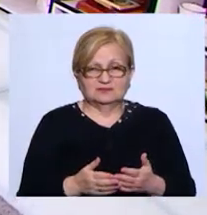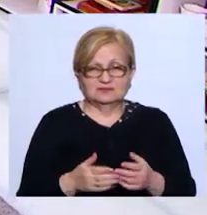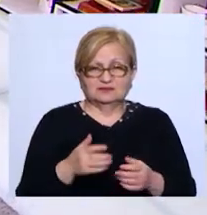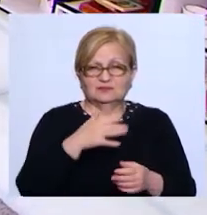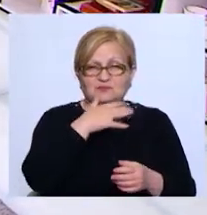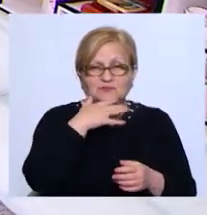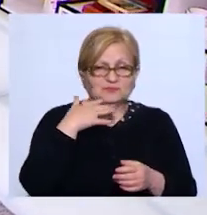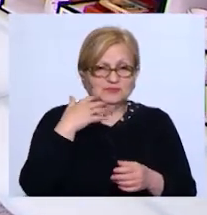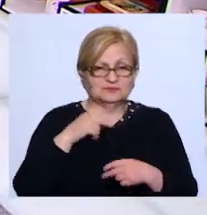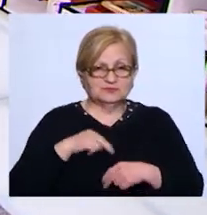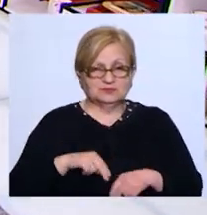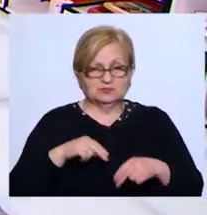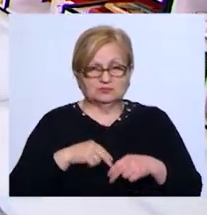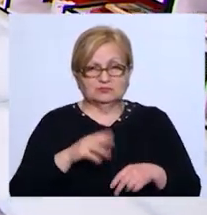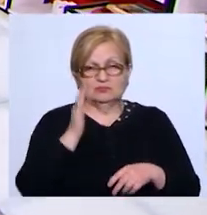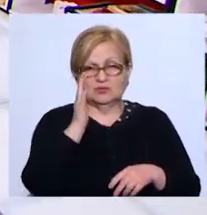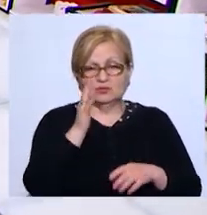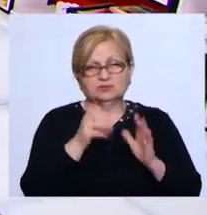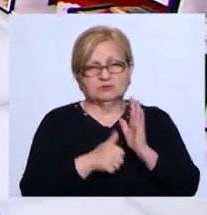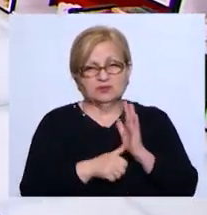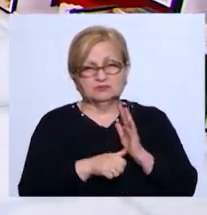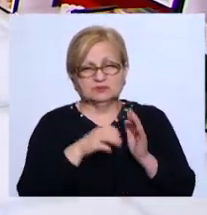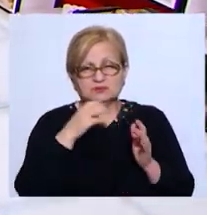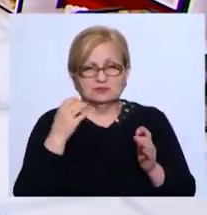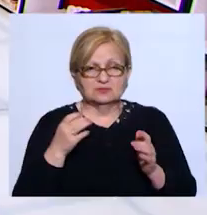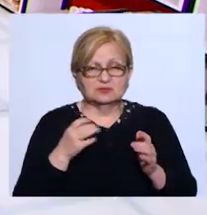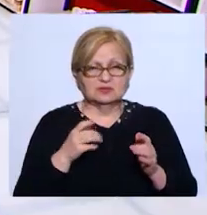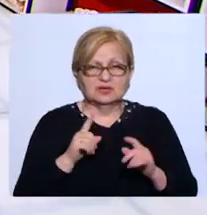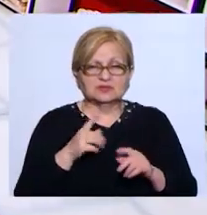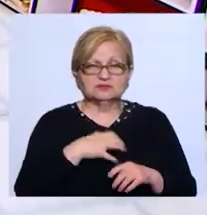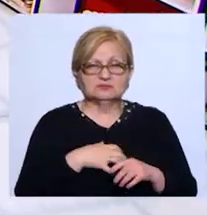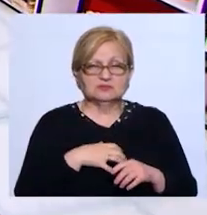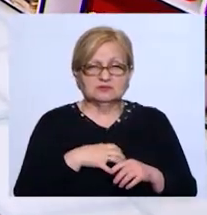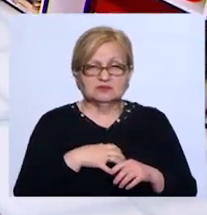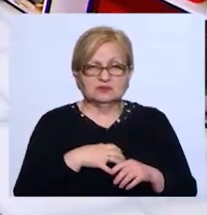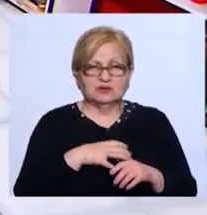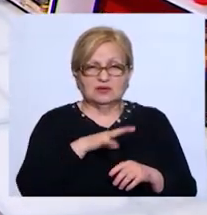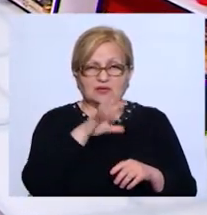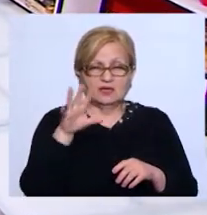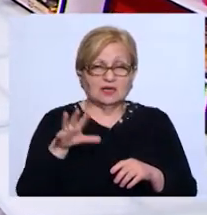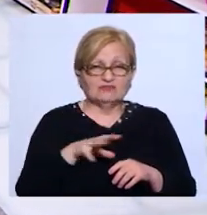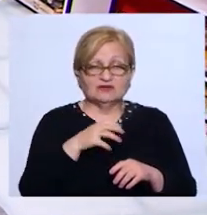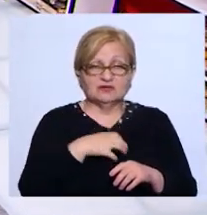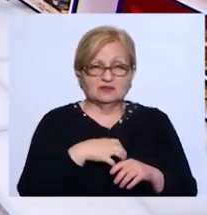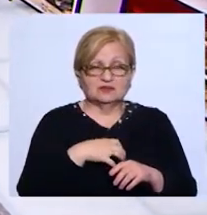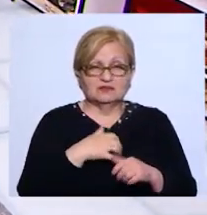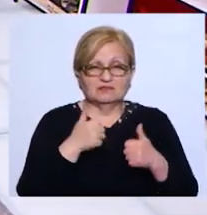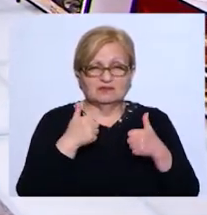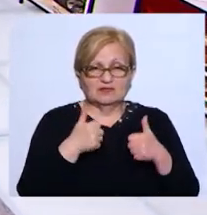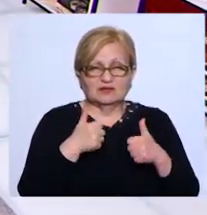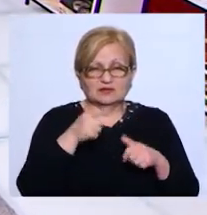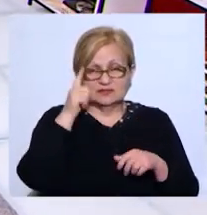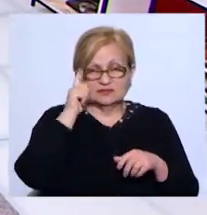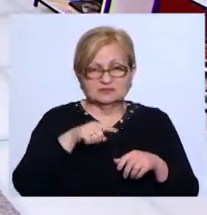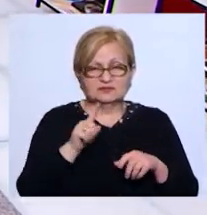ბევრს იმუშავებთ თქვენ უკვე მე-5 და მე-6 კლასებში. მაგრამ რაც მთავარია, ყველაზე მთავარი რაც არის, თქვენ ყველაზე კარგად იცით